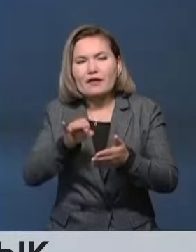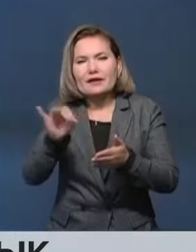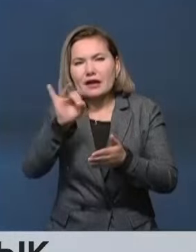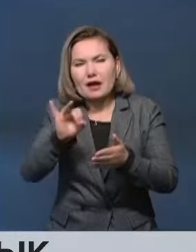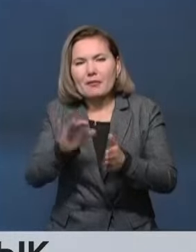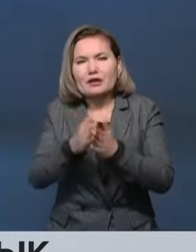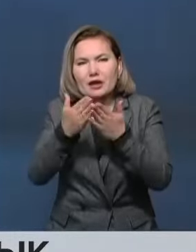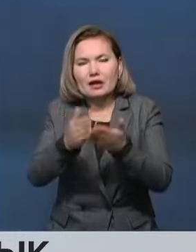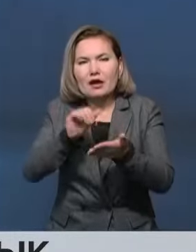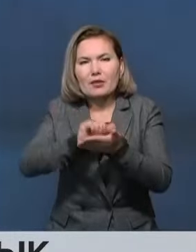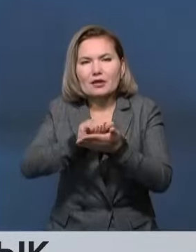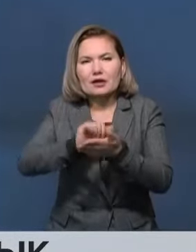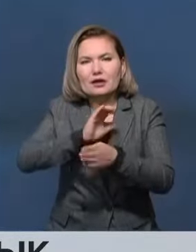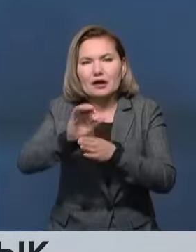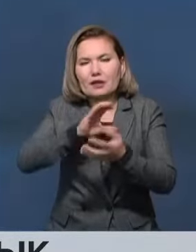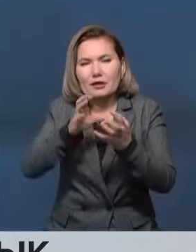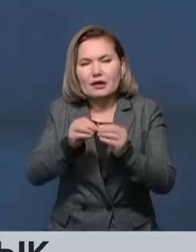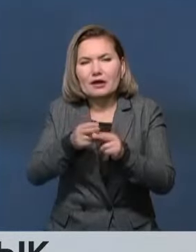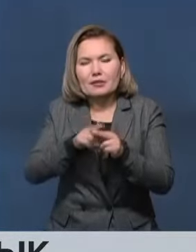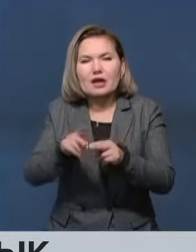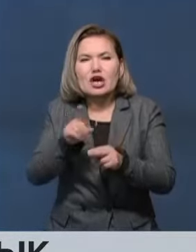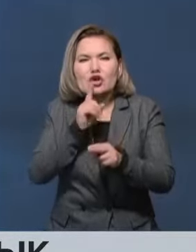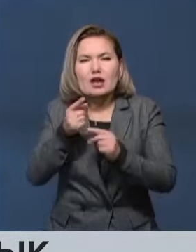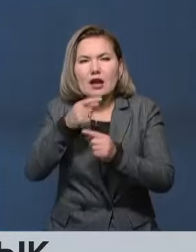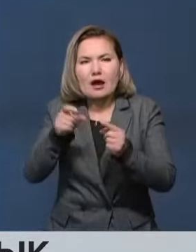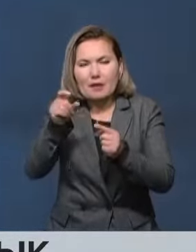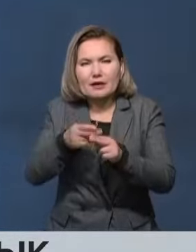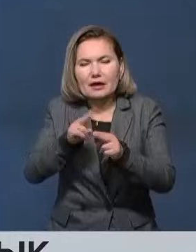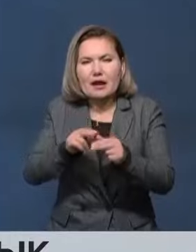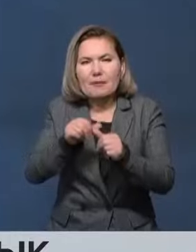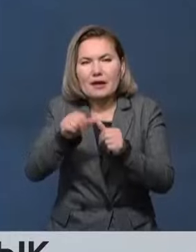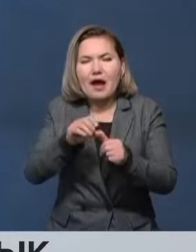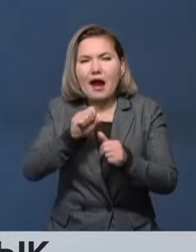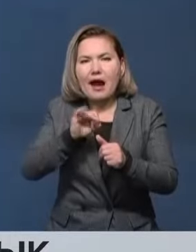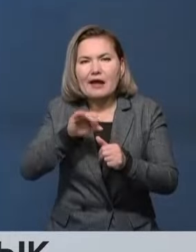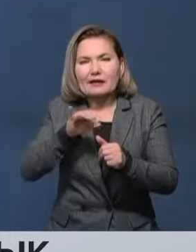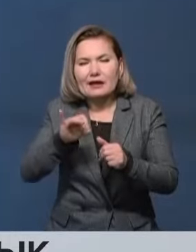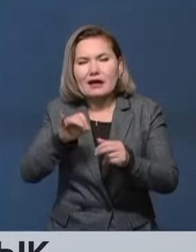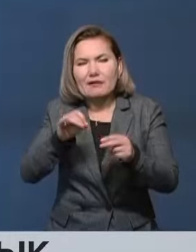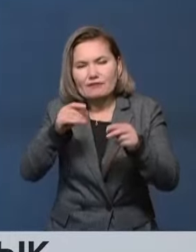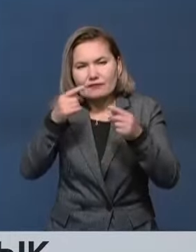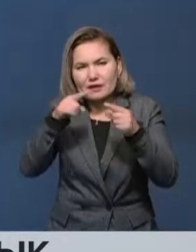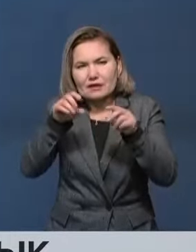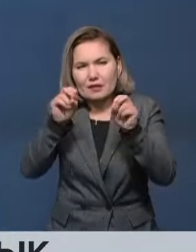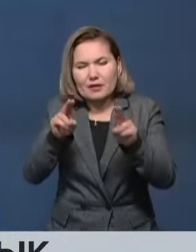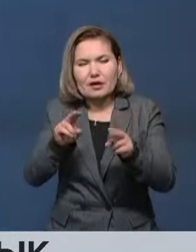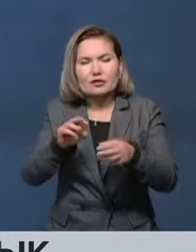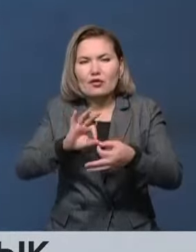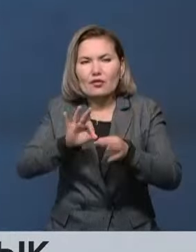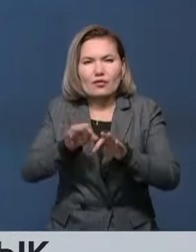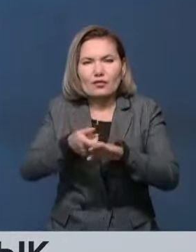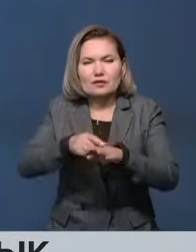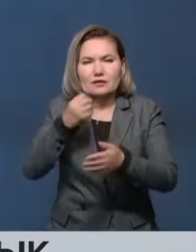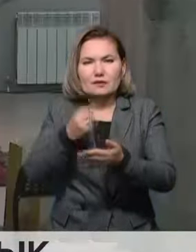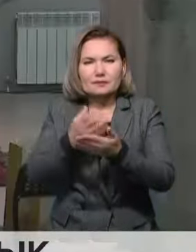тұңғыш кітапты жарыққа шығарды. Жинақ жас кәсіпкерлер әсіресе IT саласының мамандары үшін құнды. Толығырақ тілші